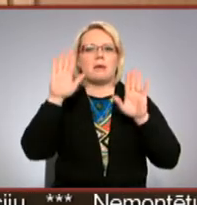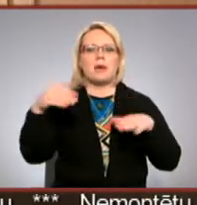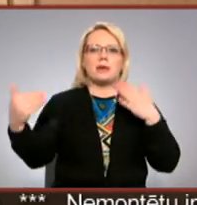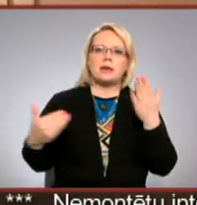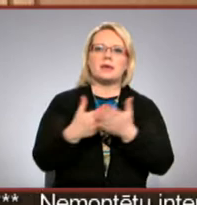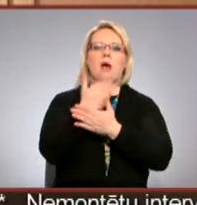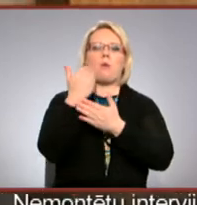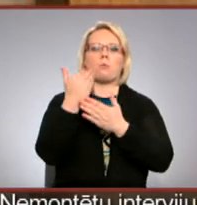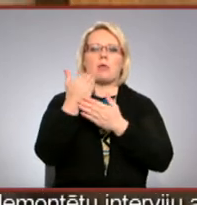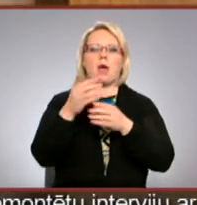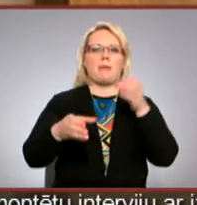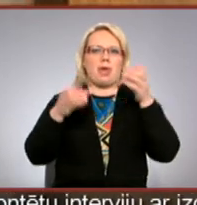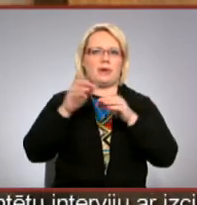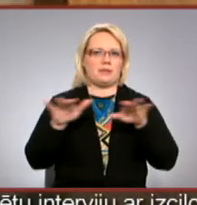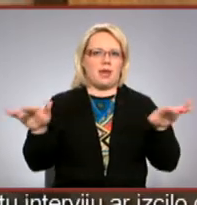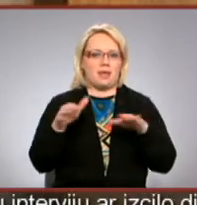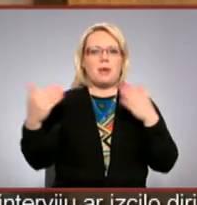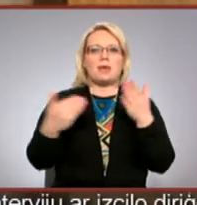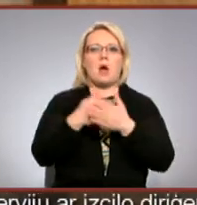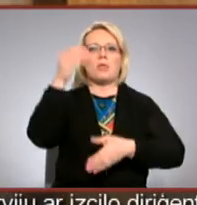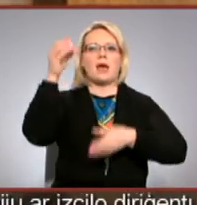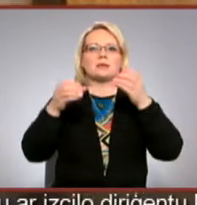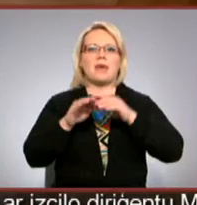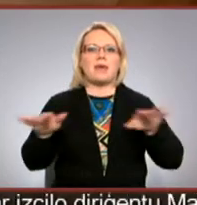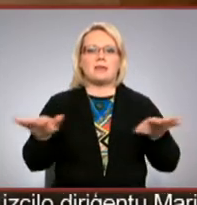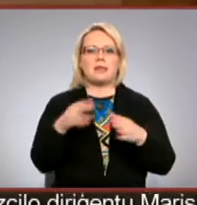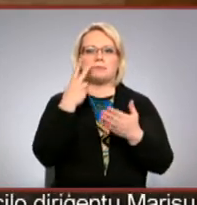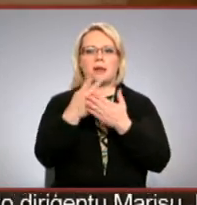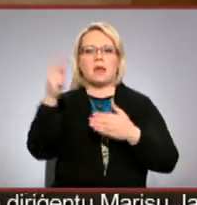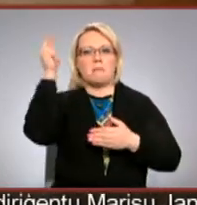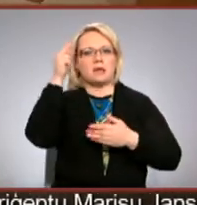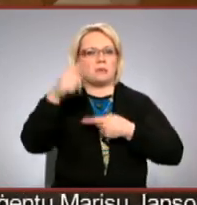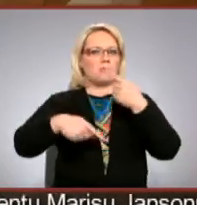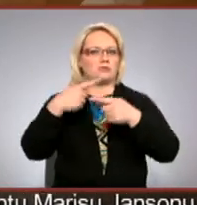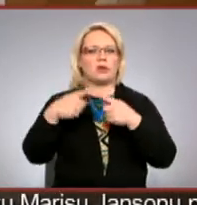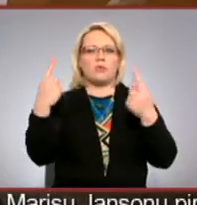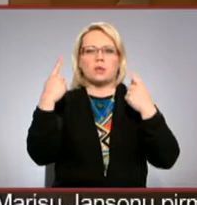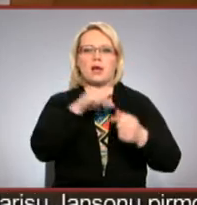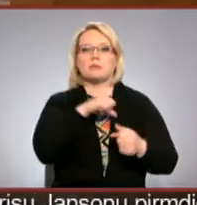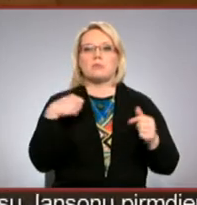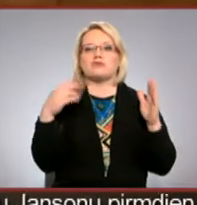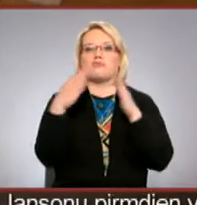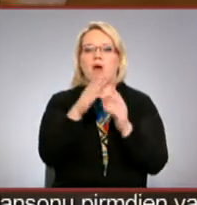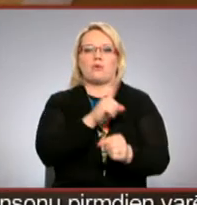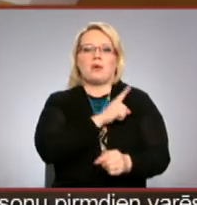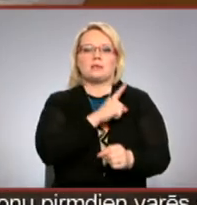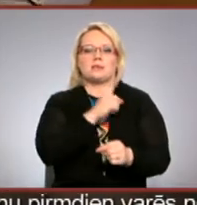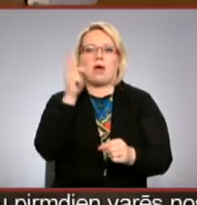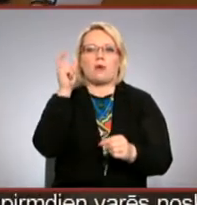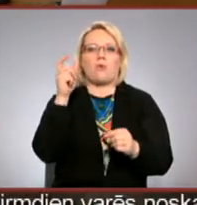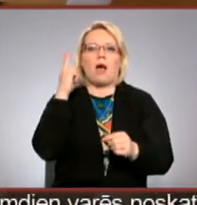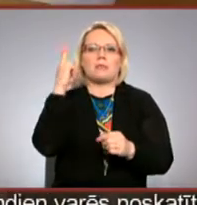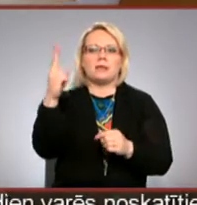jaunām ērģelēm. Jaunās ērģeles paredzētas mācību procesam un ir arī unikāls pašmāja meistara apliecinājums